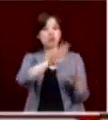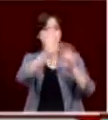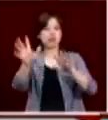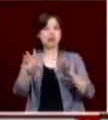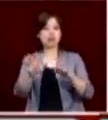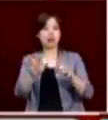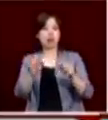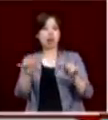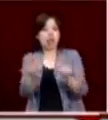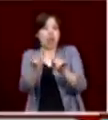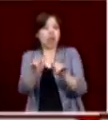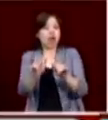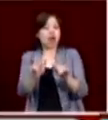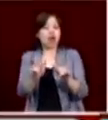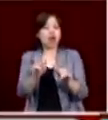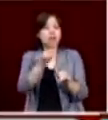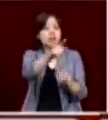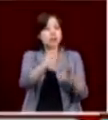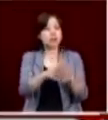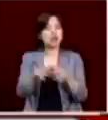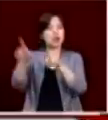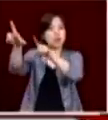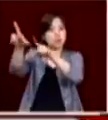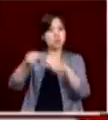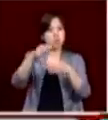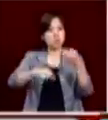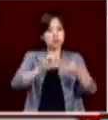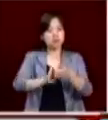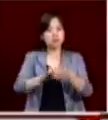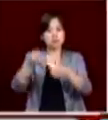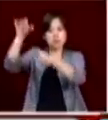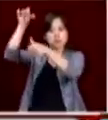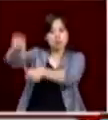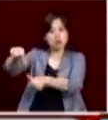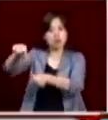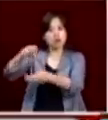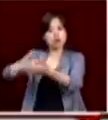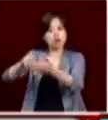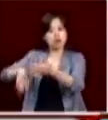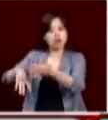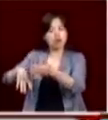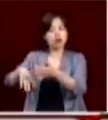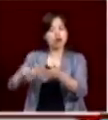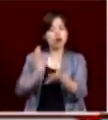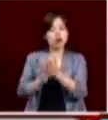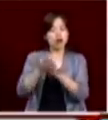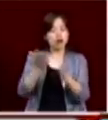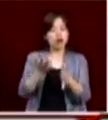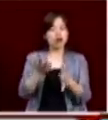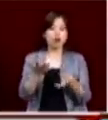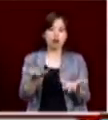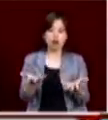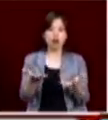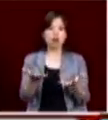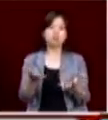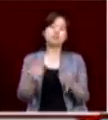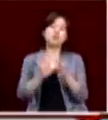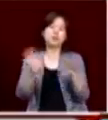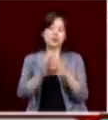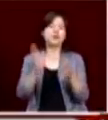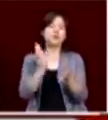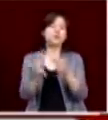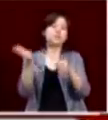形的时吼，你要去照党章的规定，甲处罚迄个无守规矩的人，还是怎啊去甲补提名